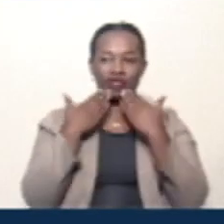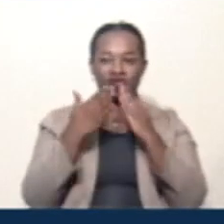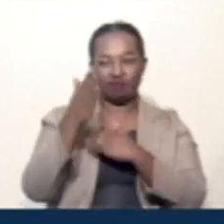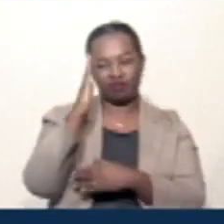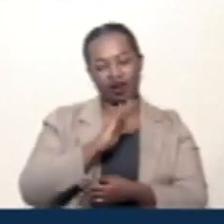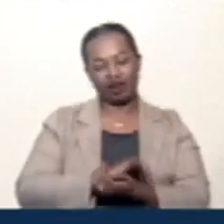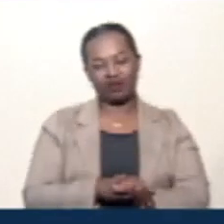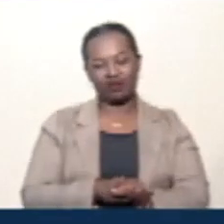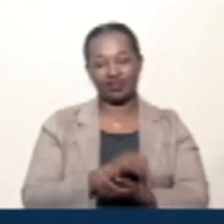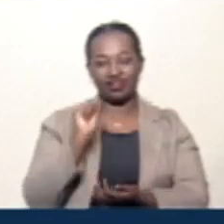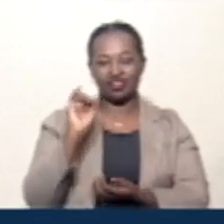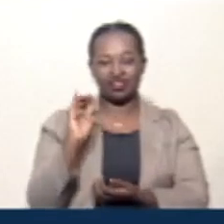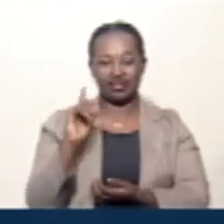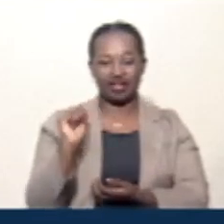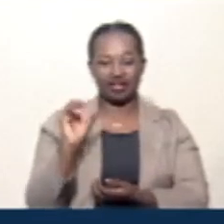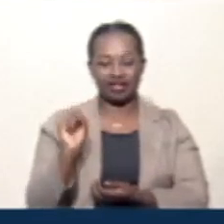Silas.